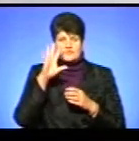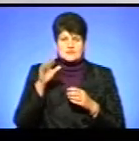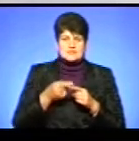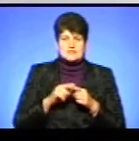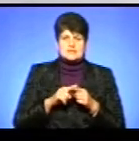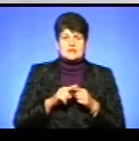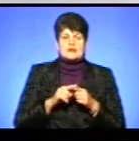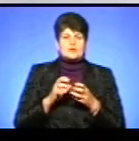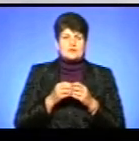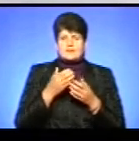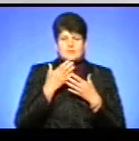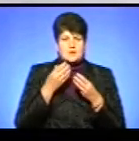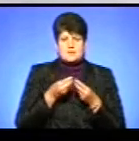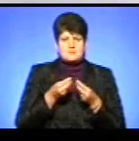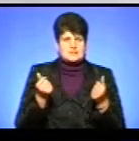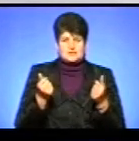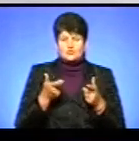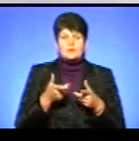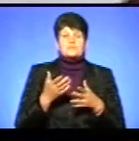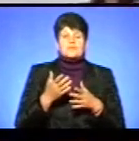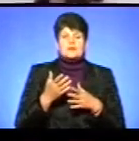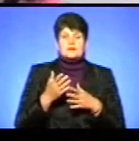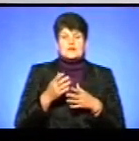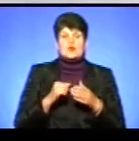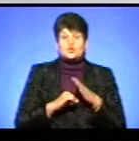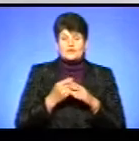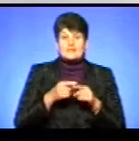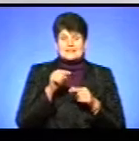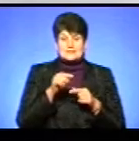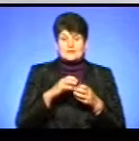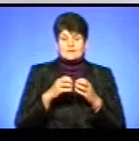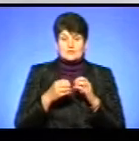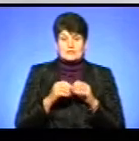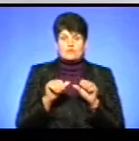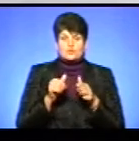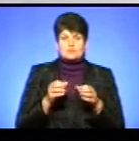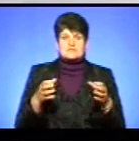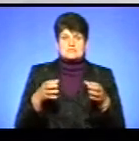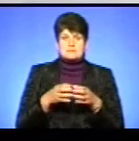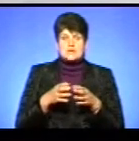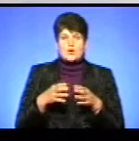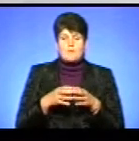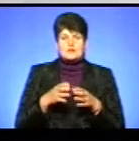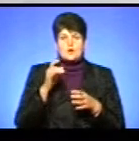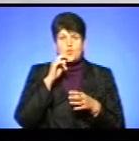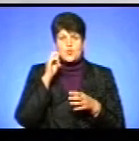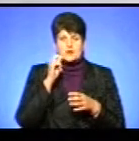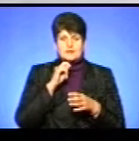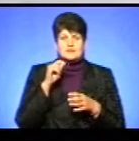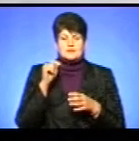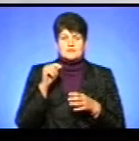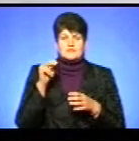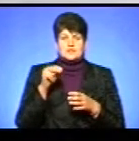не проходять безслідно. На основі цих результатів цього чемпіонату формується збірна команда України